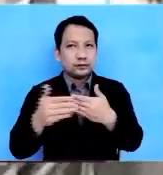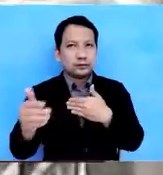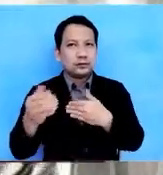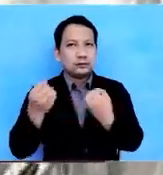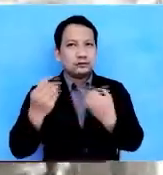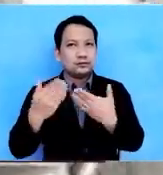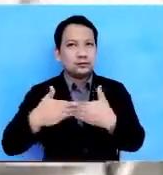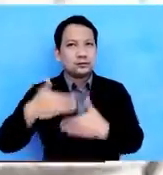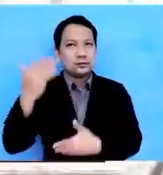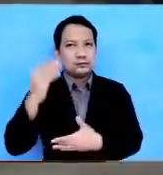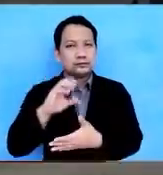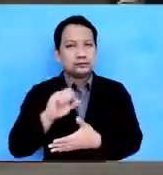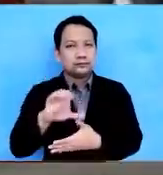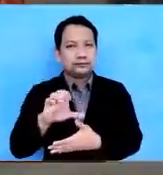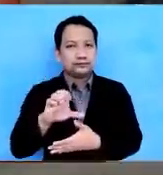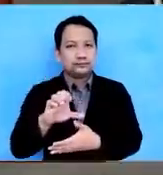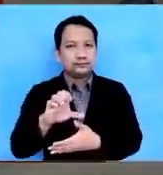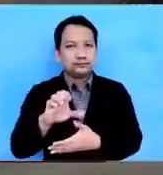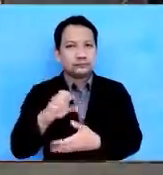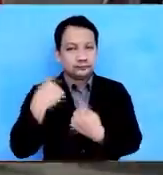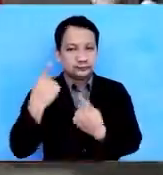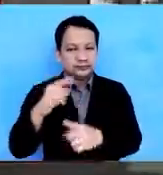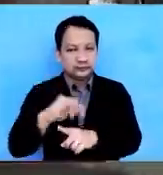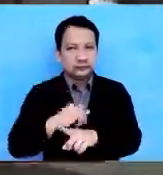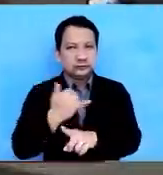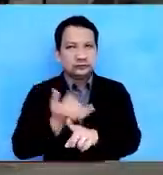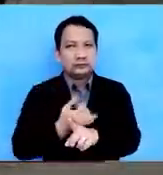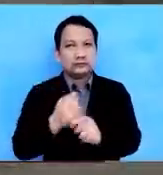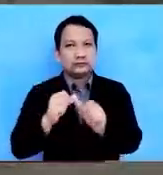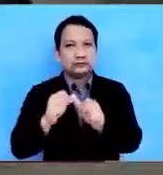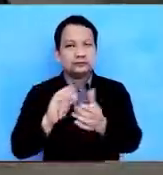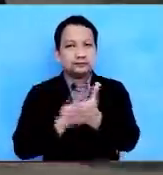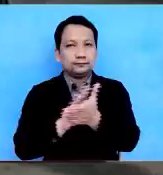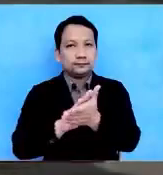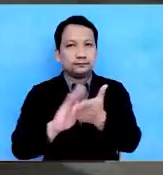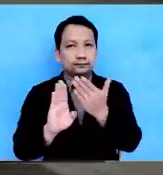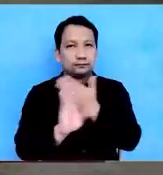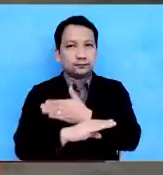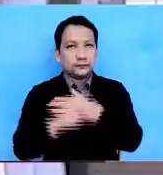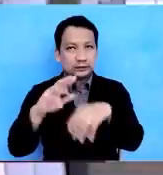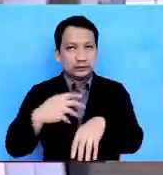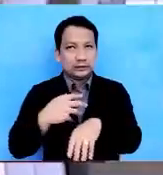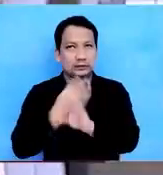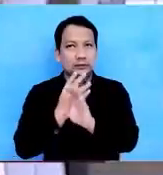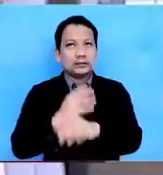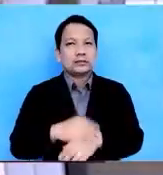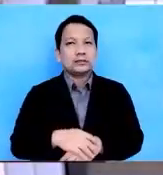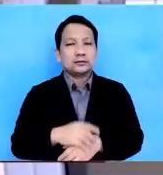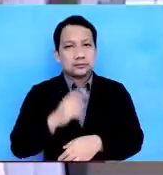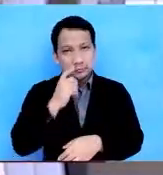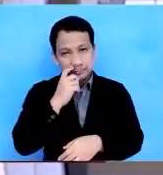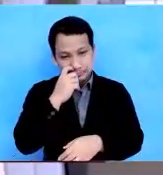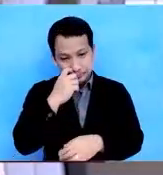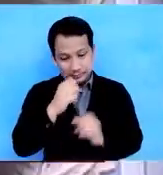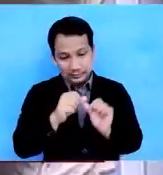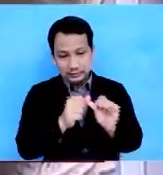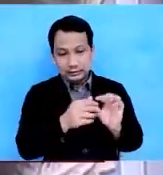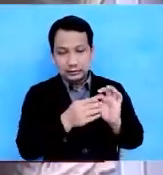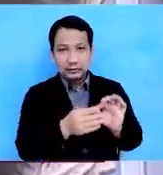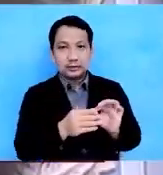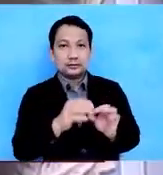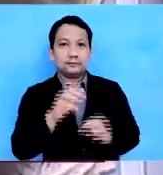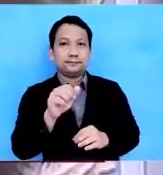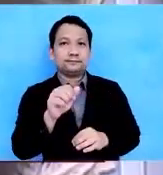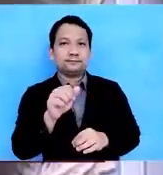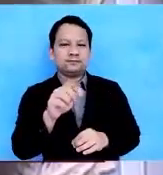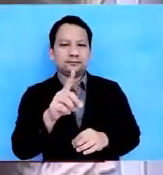mga kaso hanggang Hunyo. Dahil dito, may ilang paaralang bumalik na muna sa online class. Wala munang face-to-face classes sa Adamson